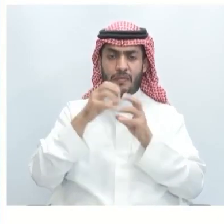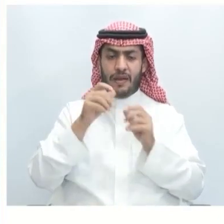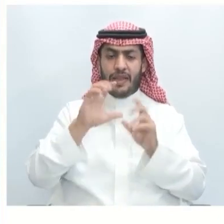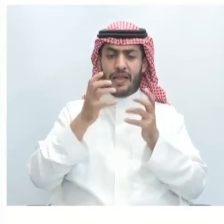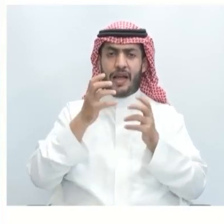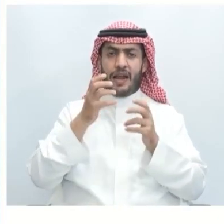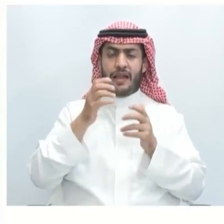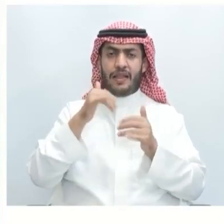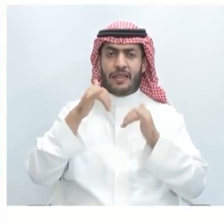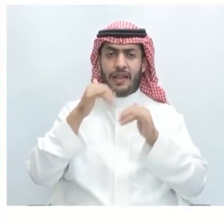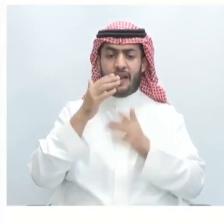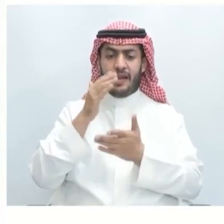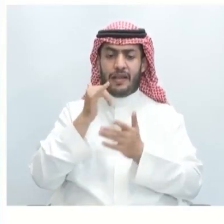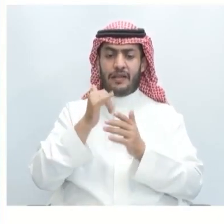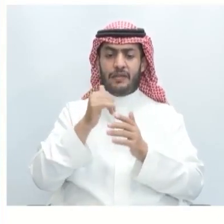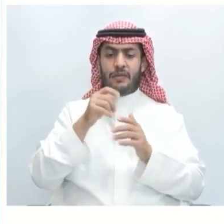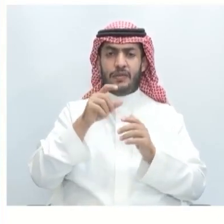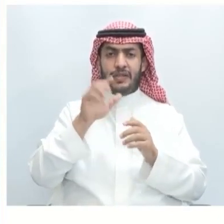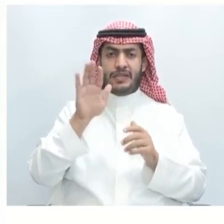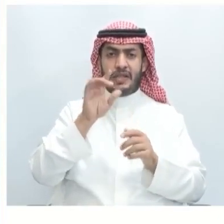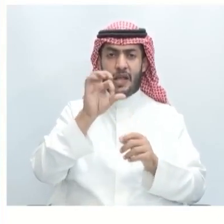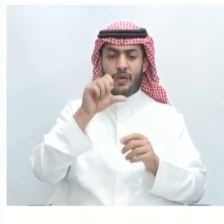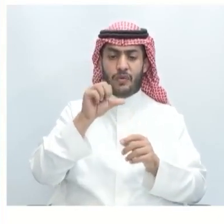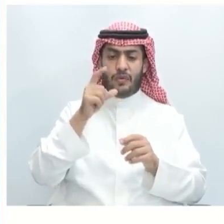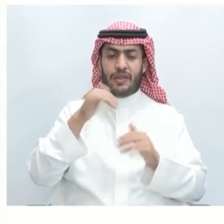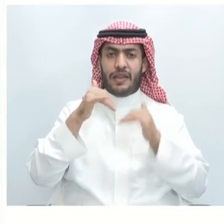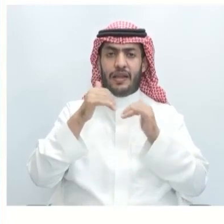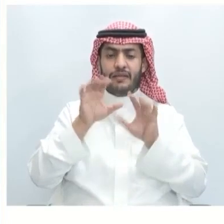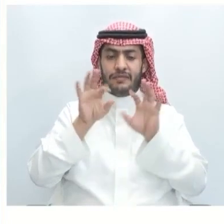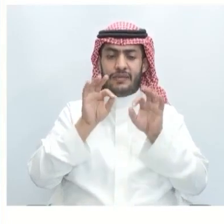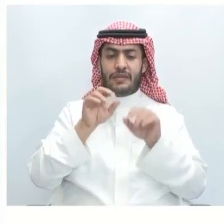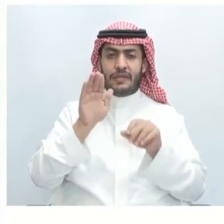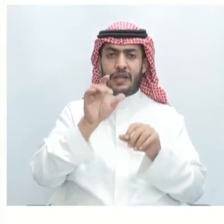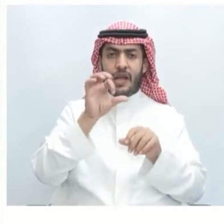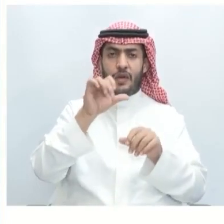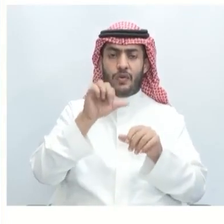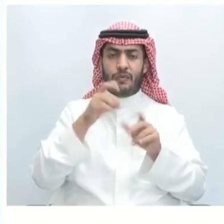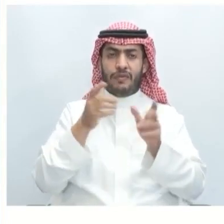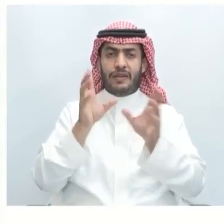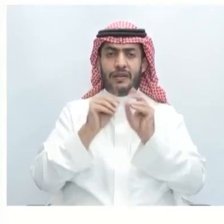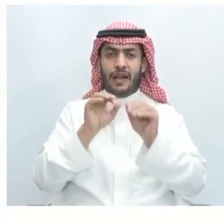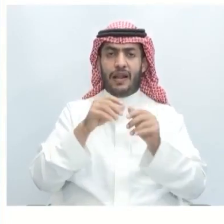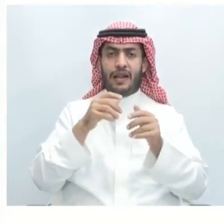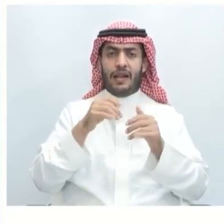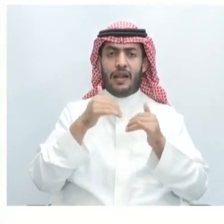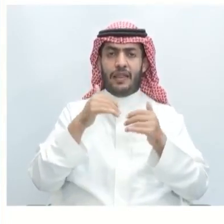اداره اداه اداره السيناريو وان نحدد طريقه تحديد السيناريو كيف نحدد